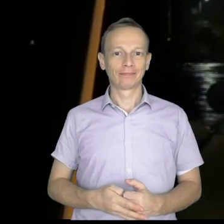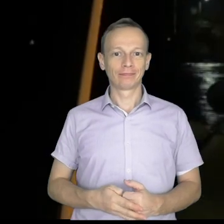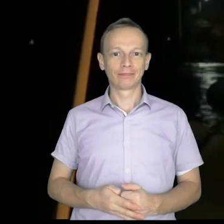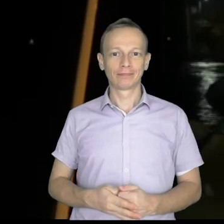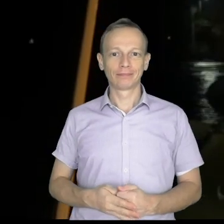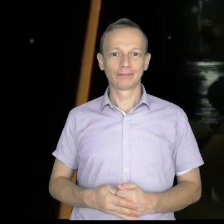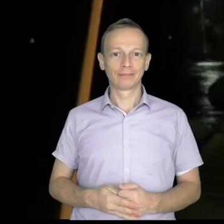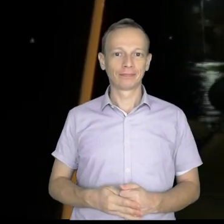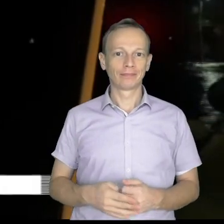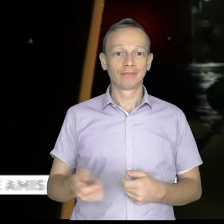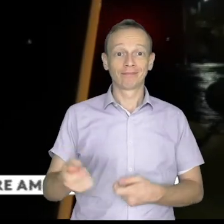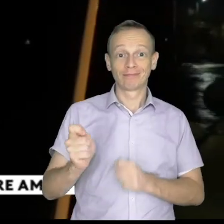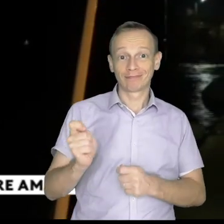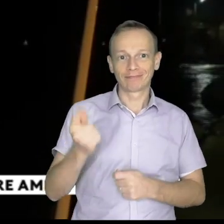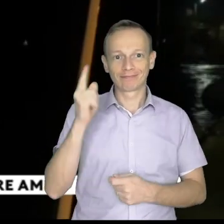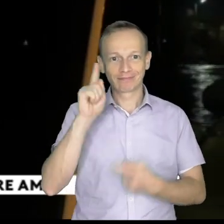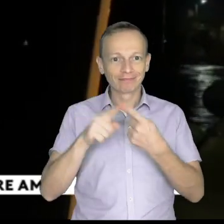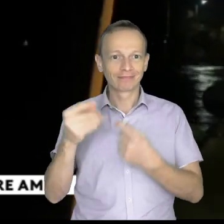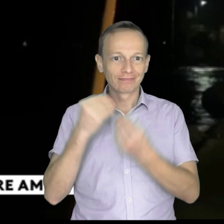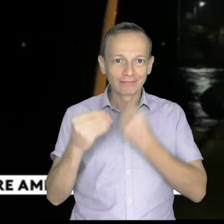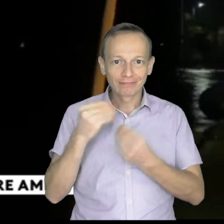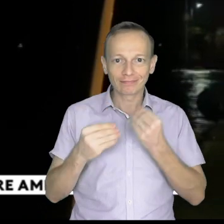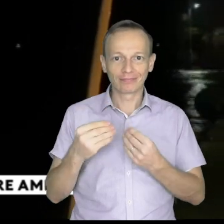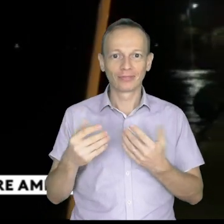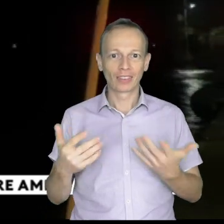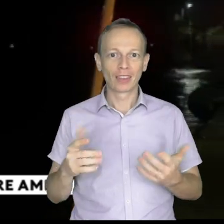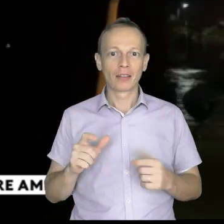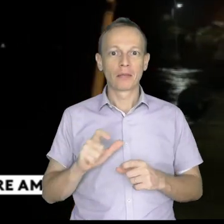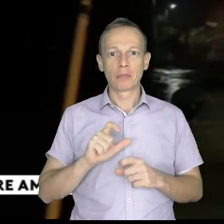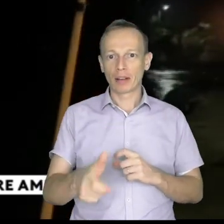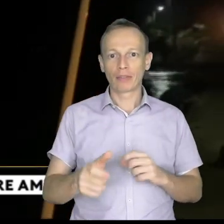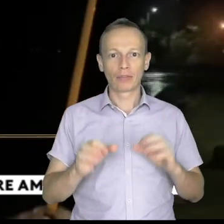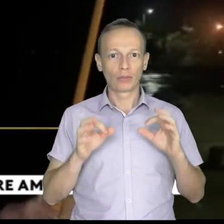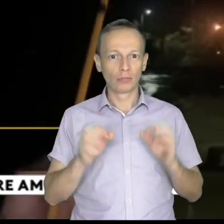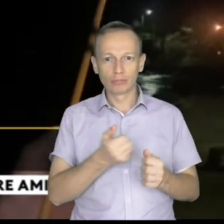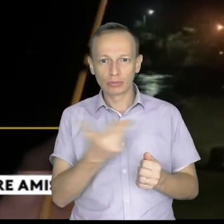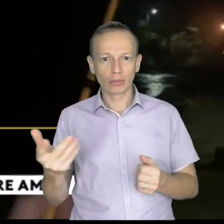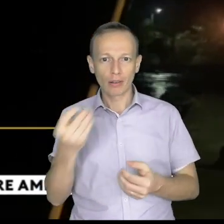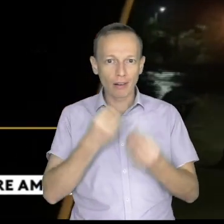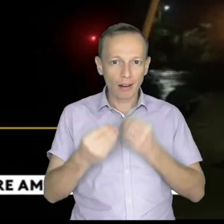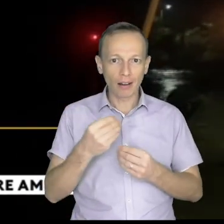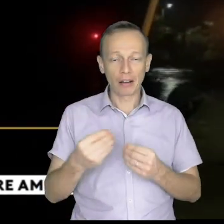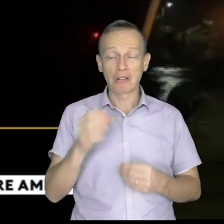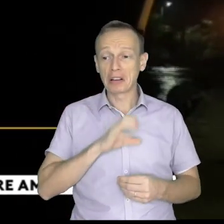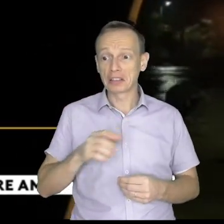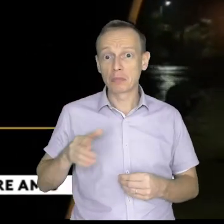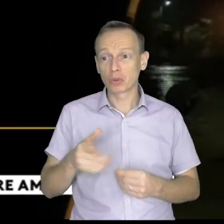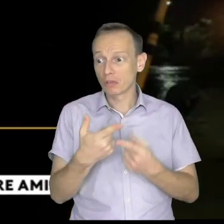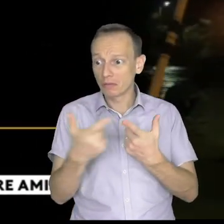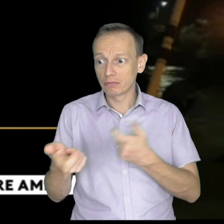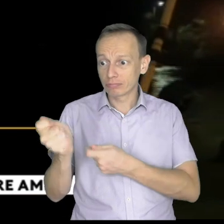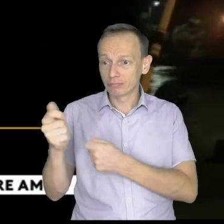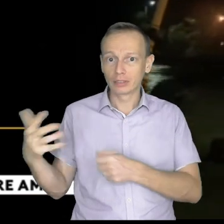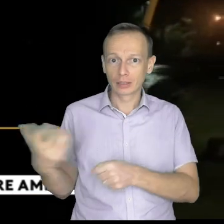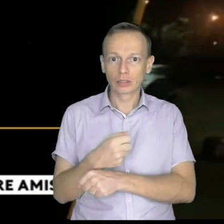pêchait. On fait un peu de main et tout nous main après de paillerie, j'espère, mais voilà.